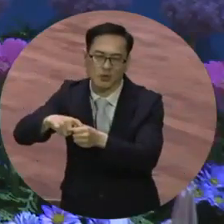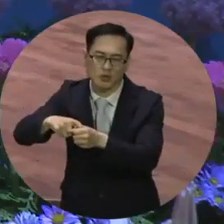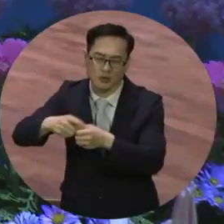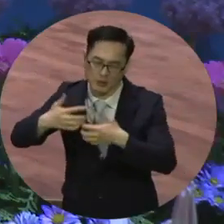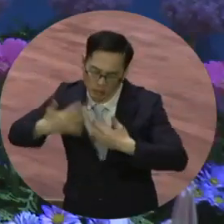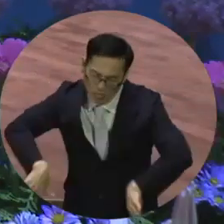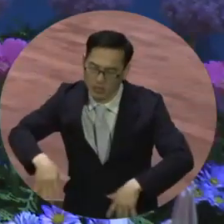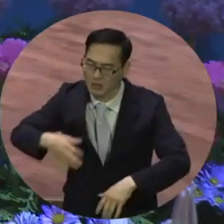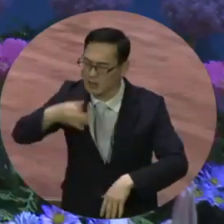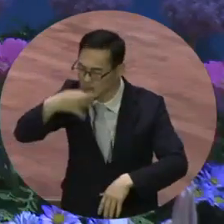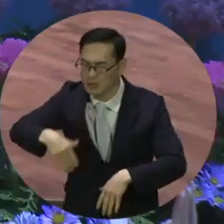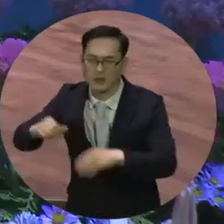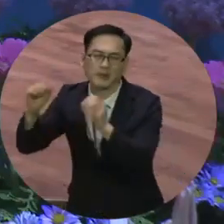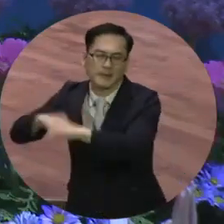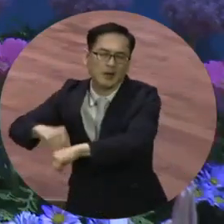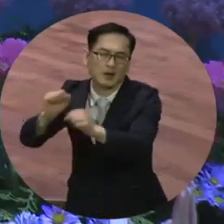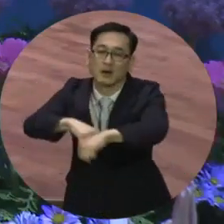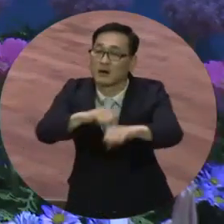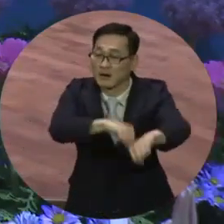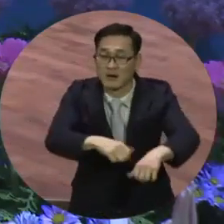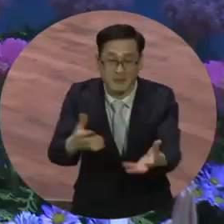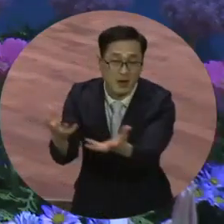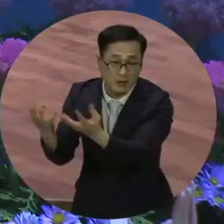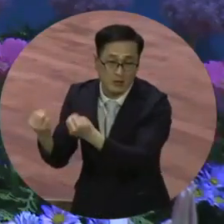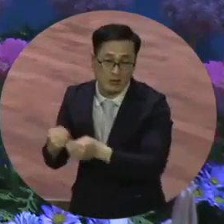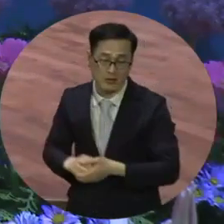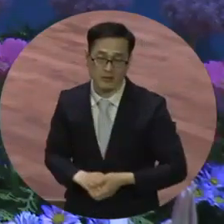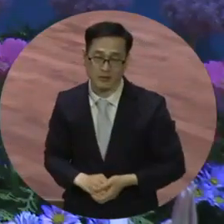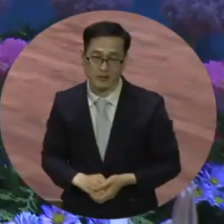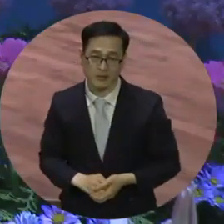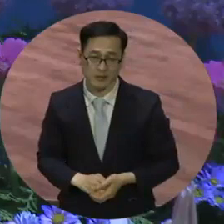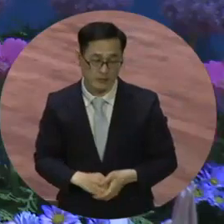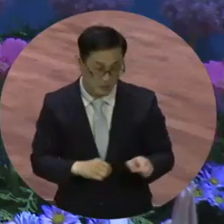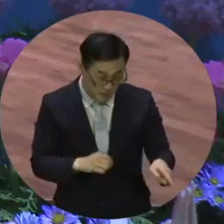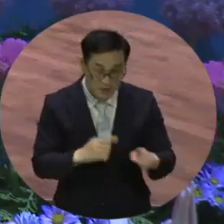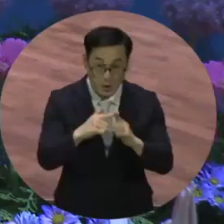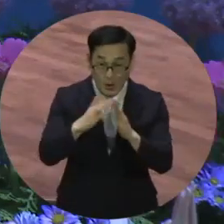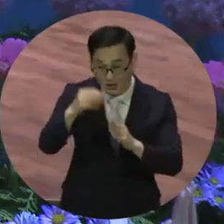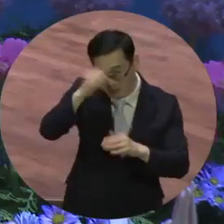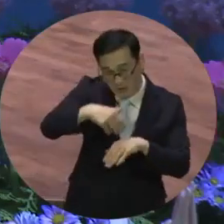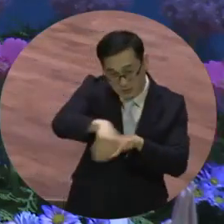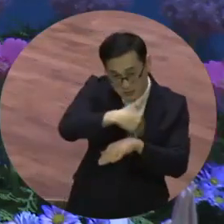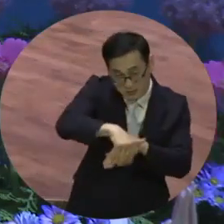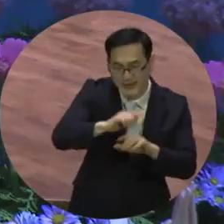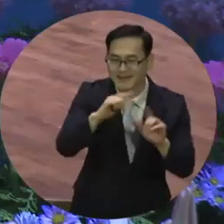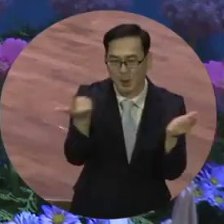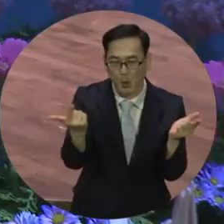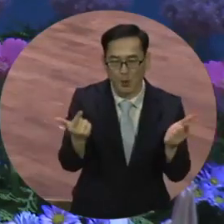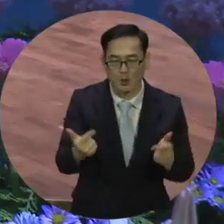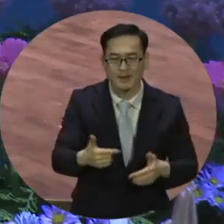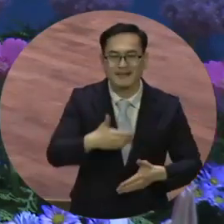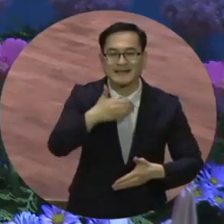이때 우리 후대들은 막연하게 교회 다니는 그냥 모태 신앙이 아니라 남은 자,